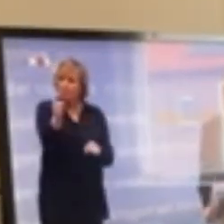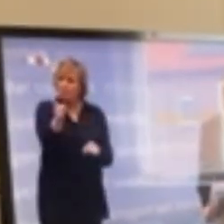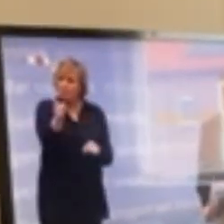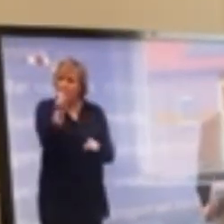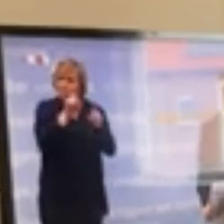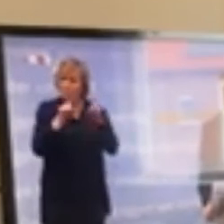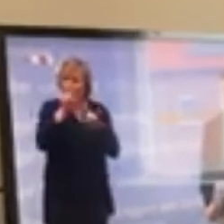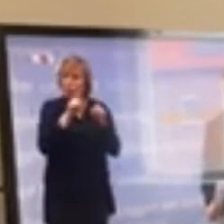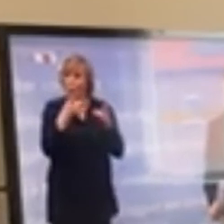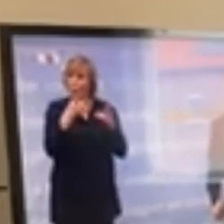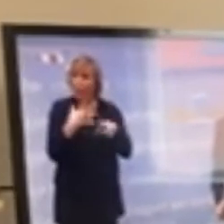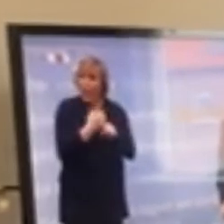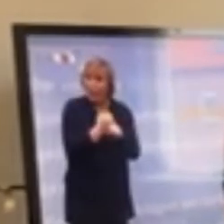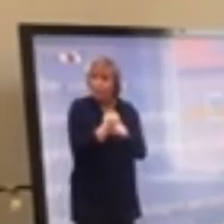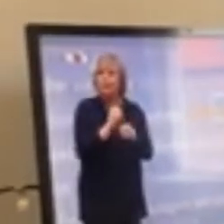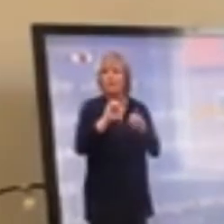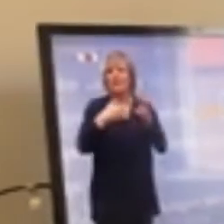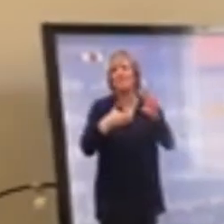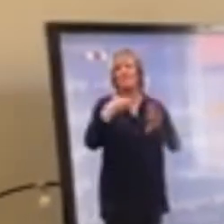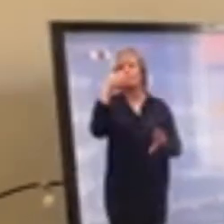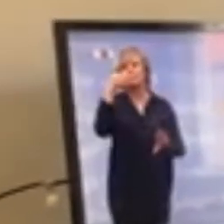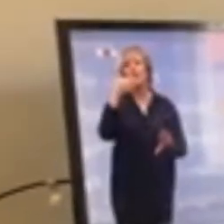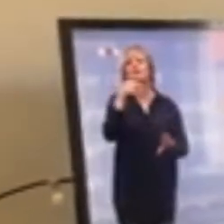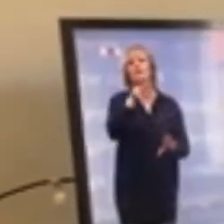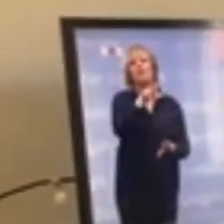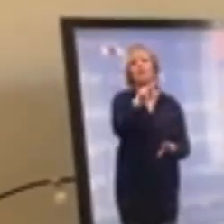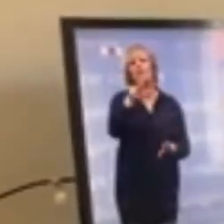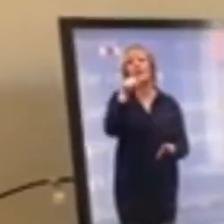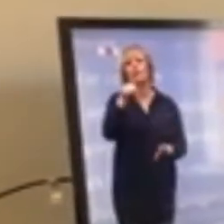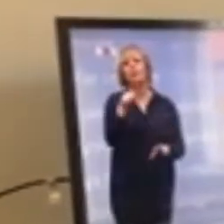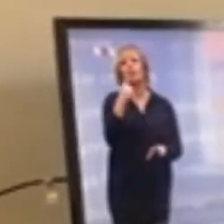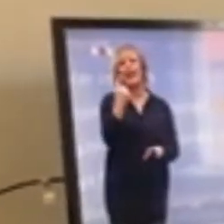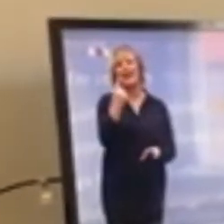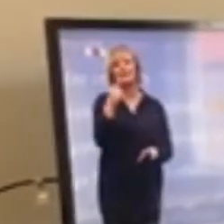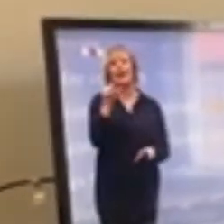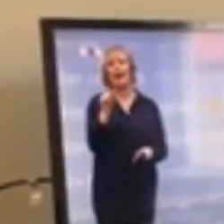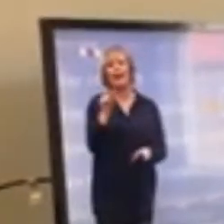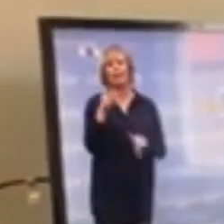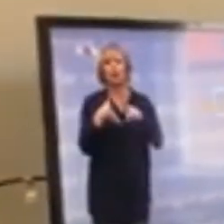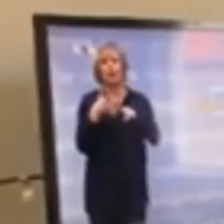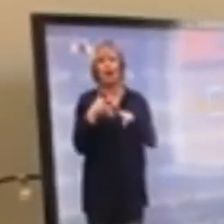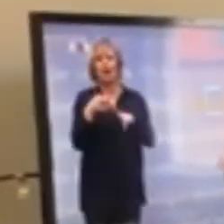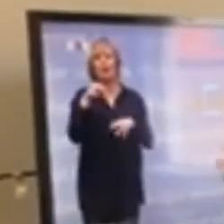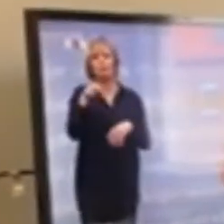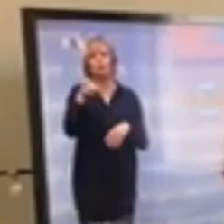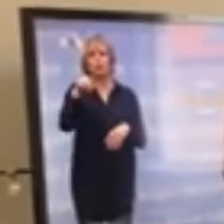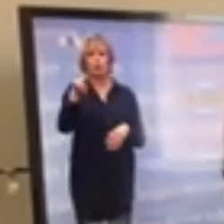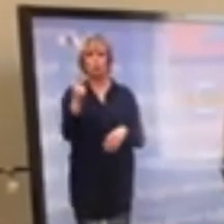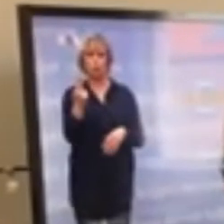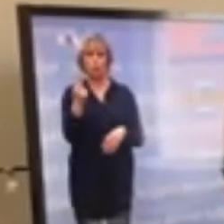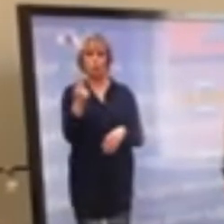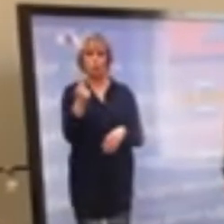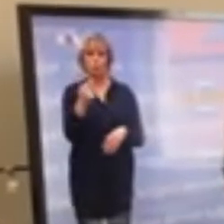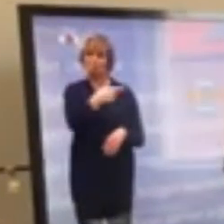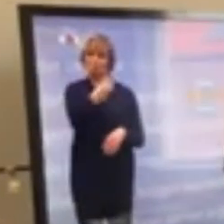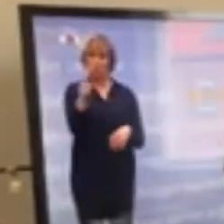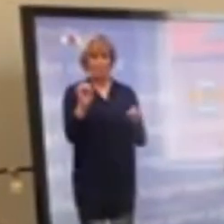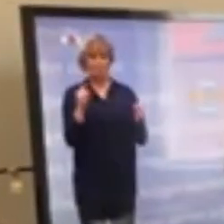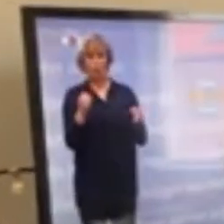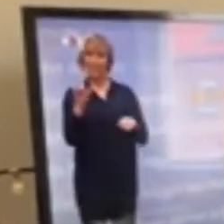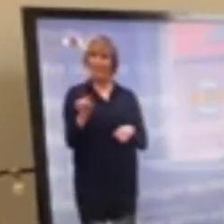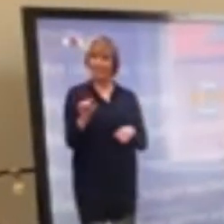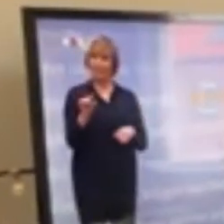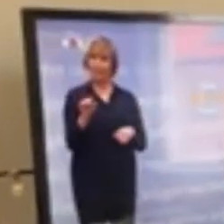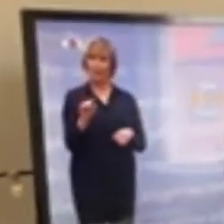kunt helpen? Kijk dan op de website eenkleingebaar.nu. Want iets dat voor jou misschien nauwelijks moeite kost, kan voor een